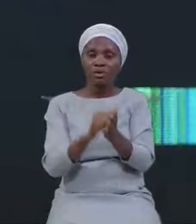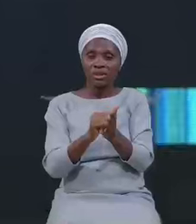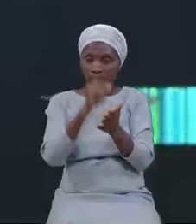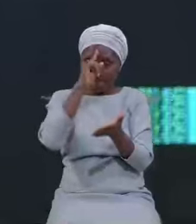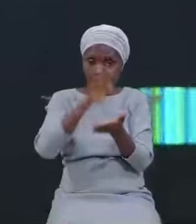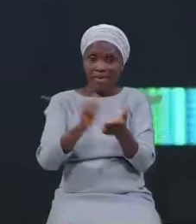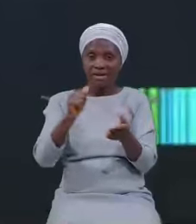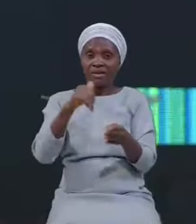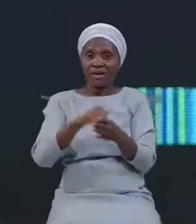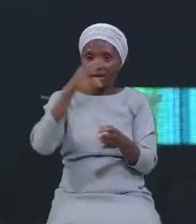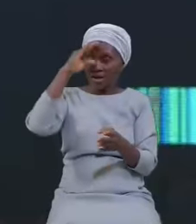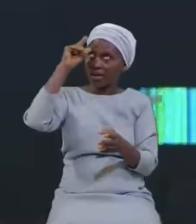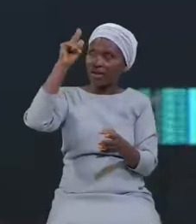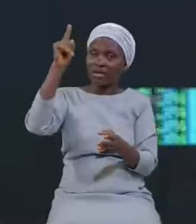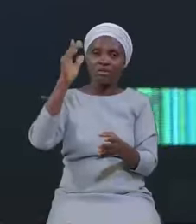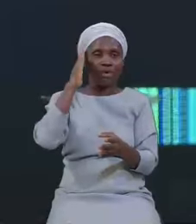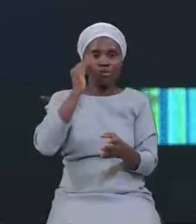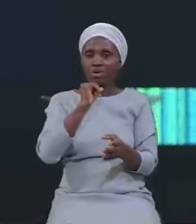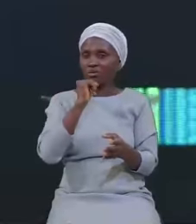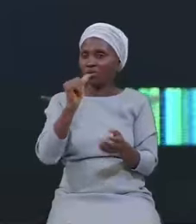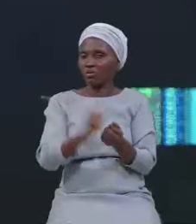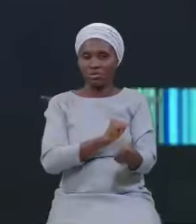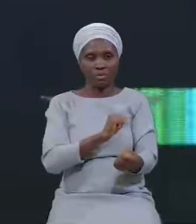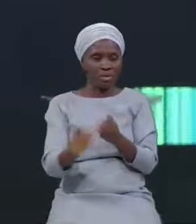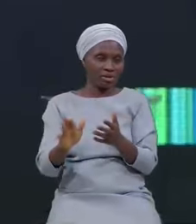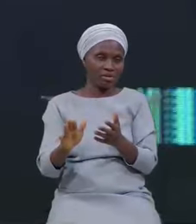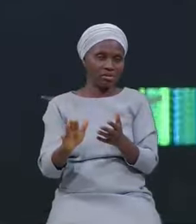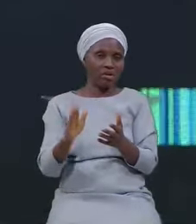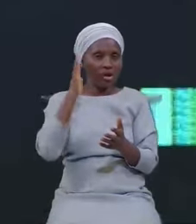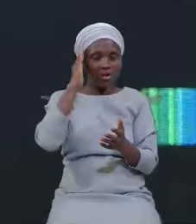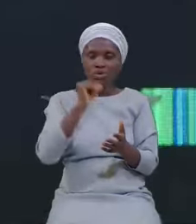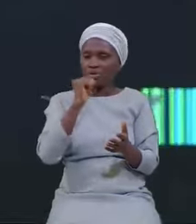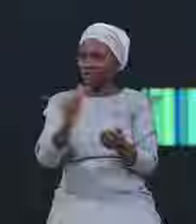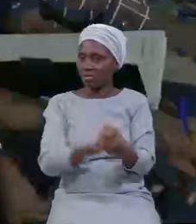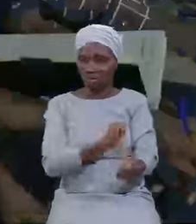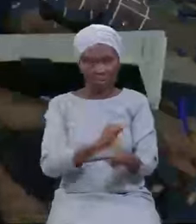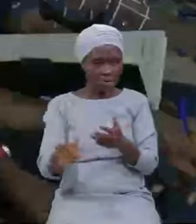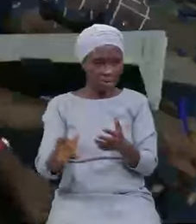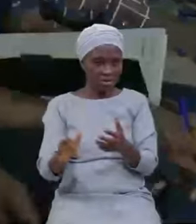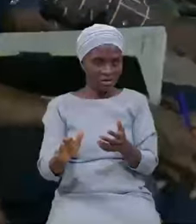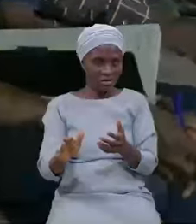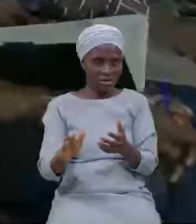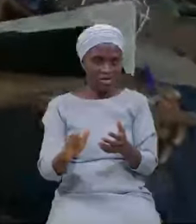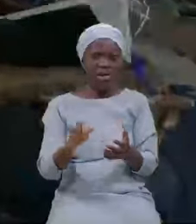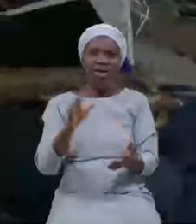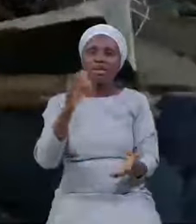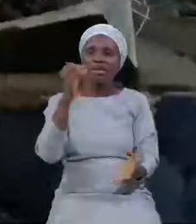point. Ne périsse point. Donnez-moi un bon amen. Ne périsse point.